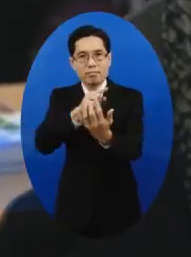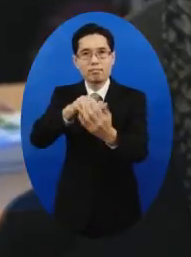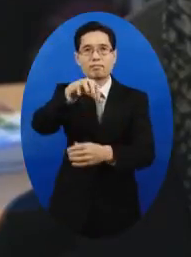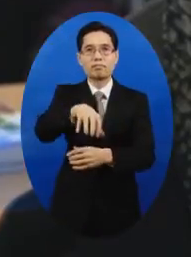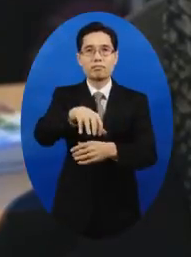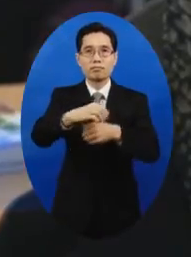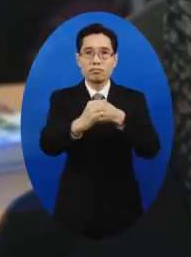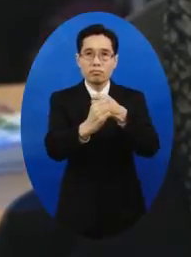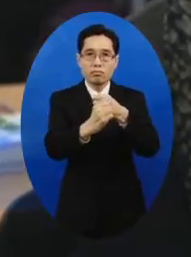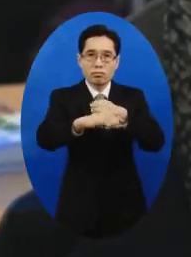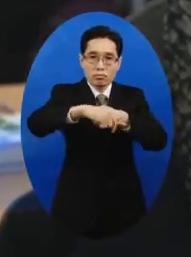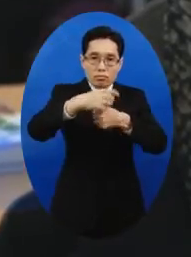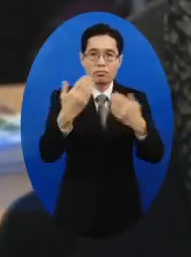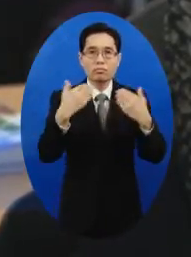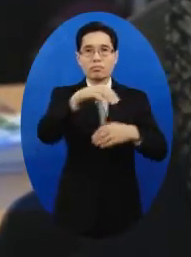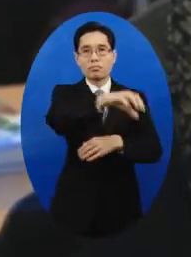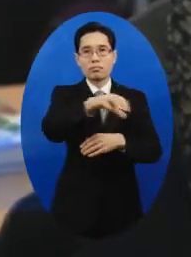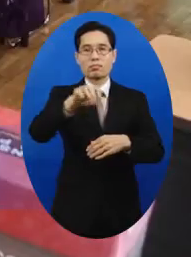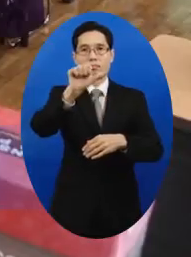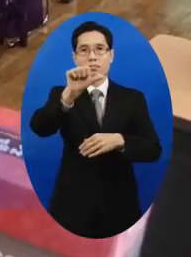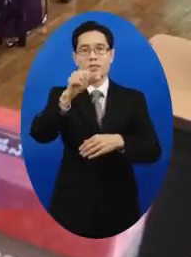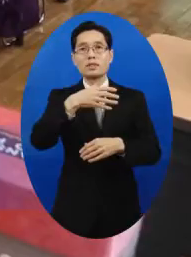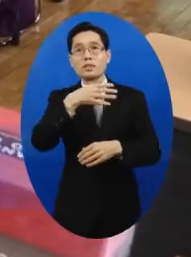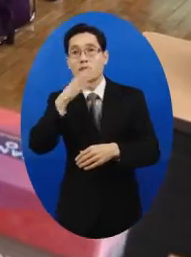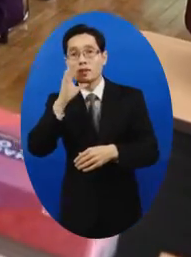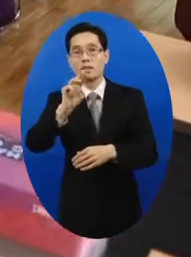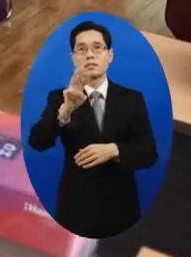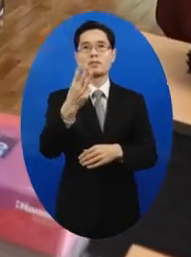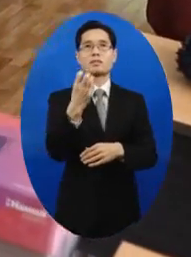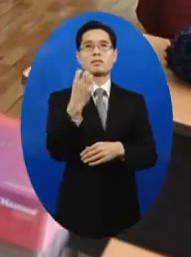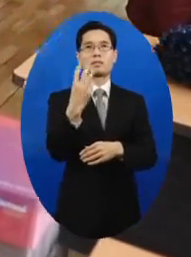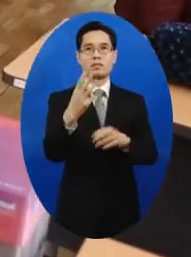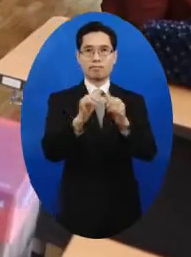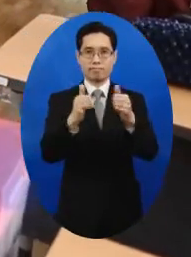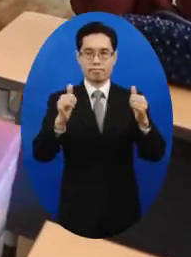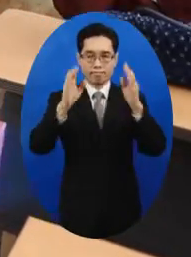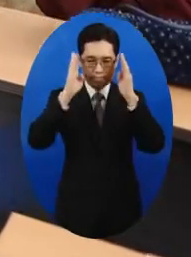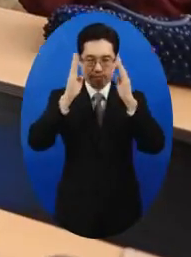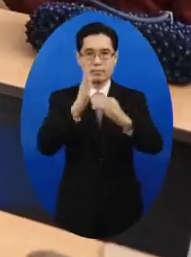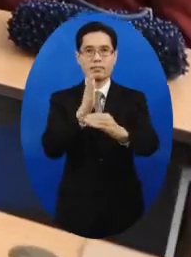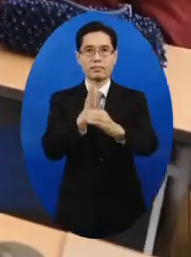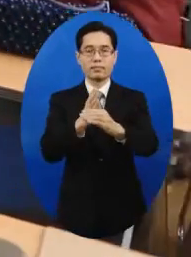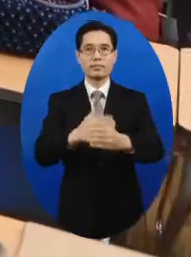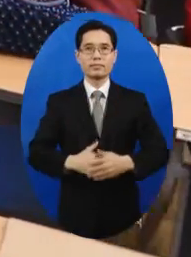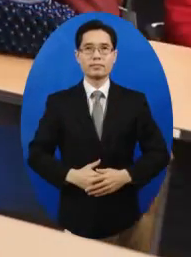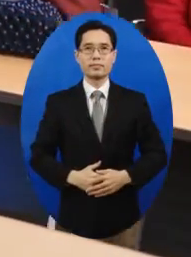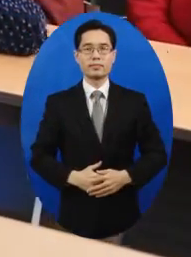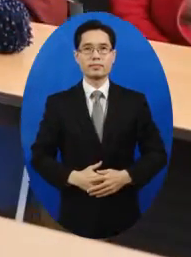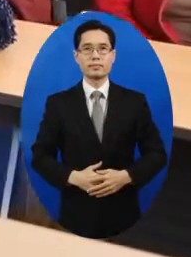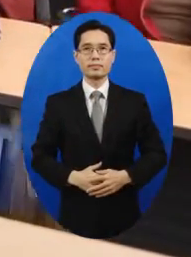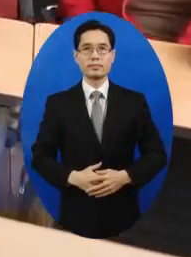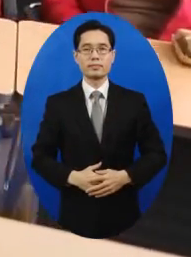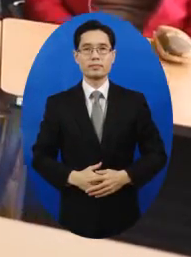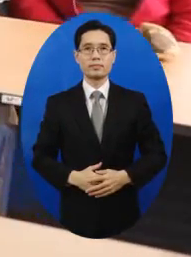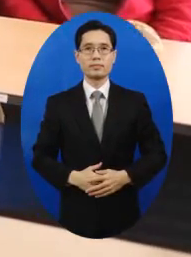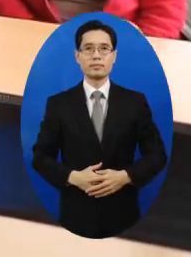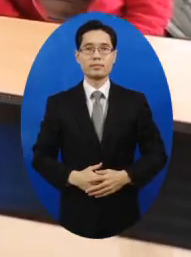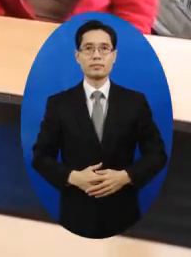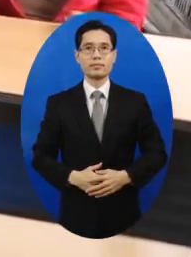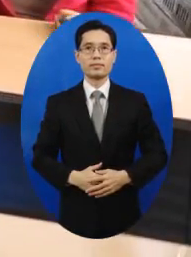성인 무뇌 교육기관으로 현재 5개의 초 중학교의 300 33명의 성인 만 학도가 재학